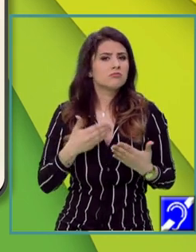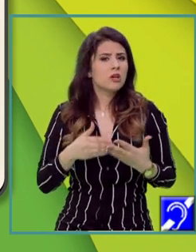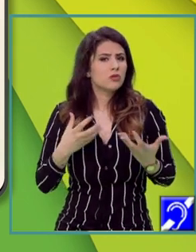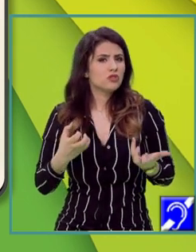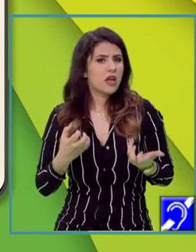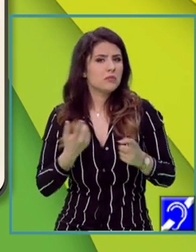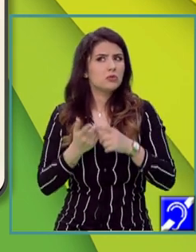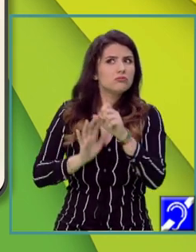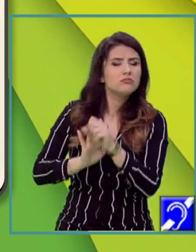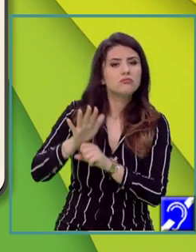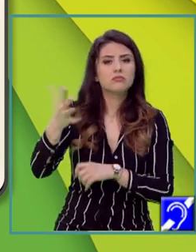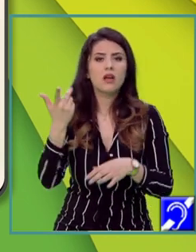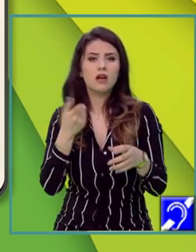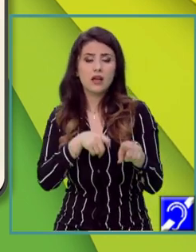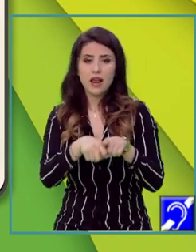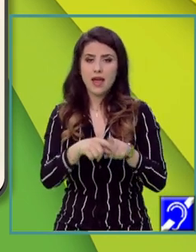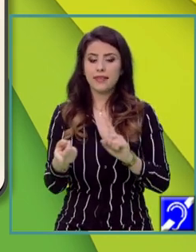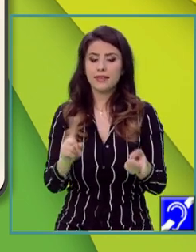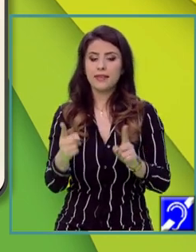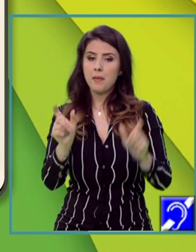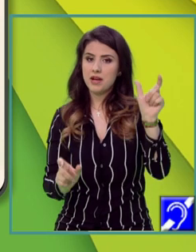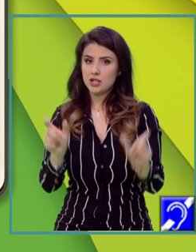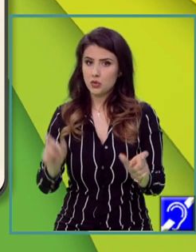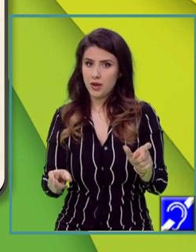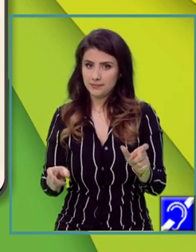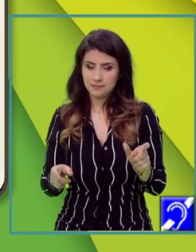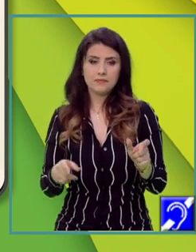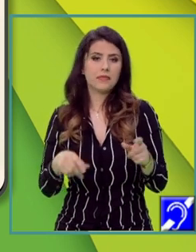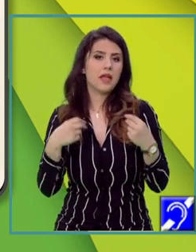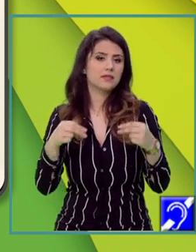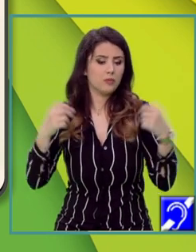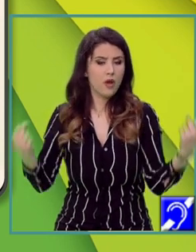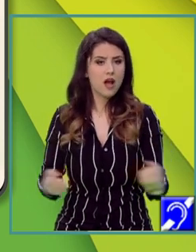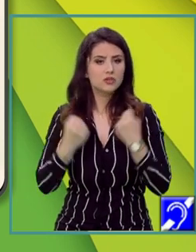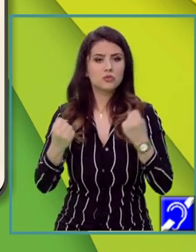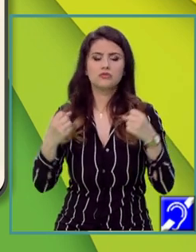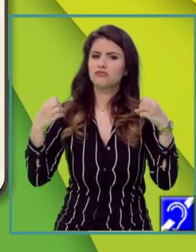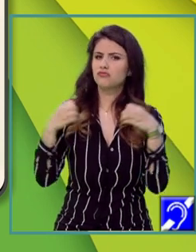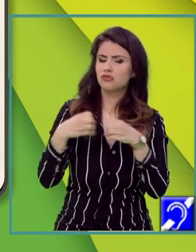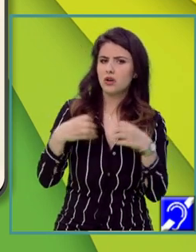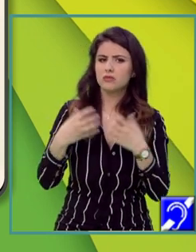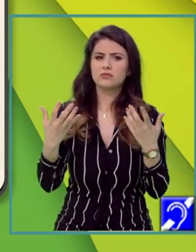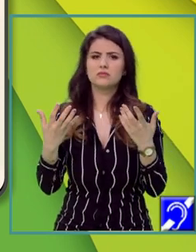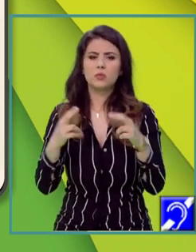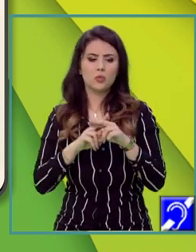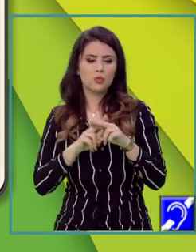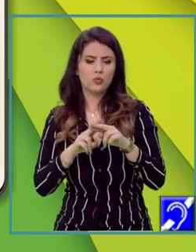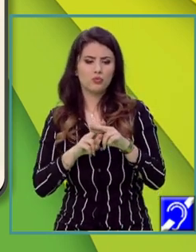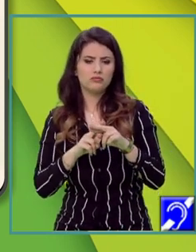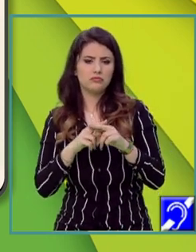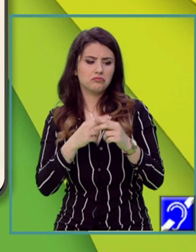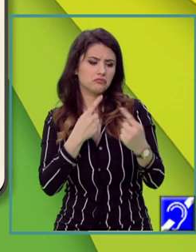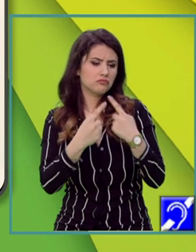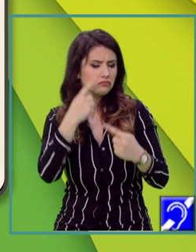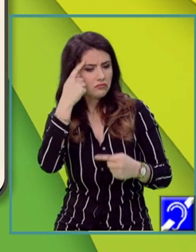evoluția relației dintre personaje De exemplu acțiune conflict modalități de caracterizare relații